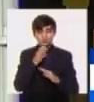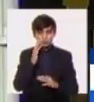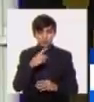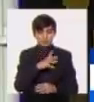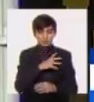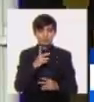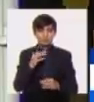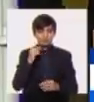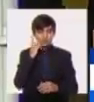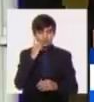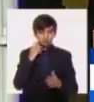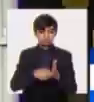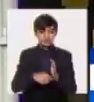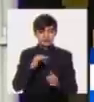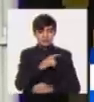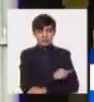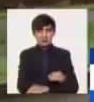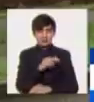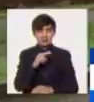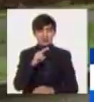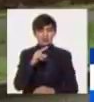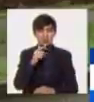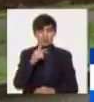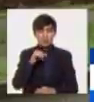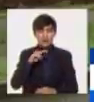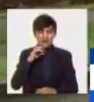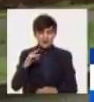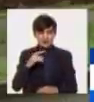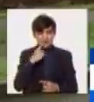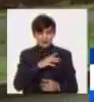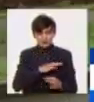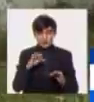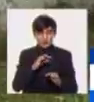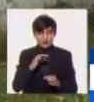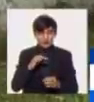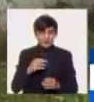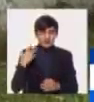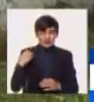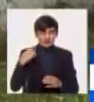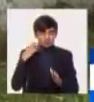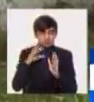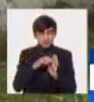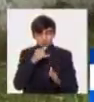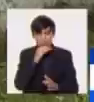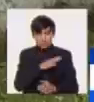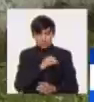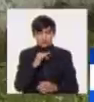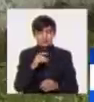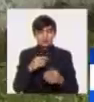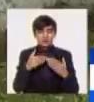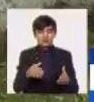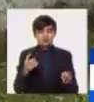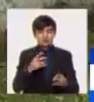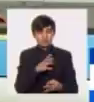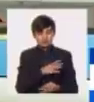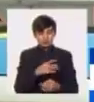Ал аурухананың эпидемиолог дәрігері Гүлнар Жануова талаптарын денсаулық сақтау басшыларына тыңдата алмағандықтан провизорлық орталықты ашуға мәжбүр болдық